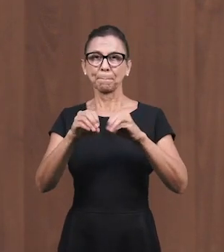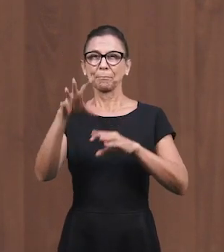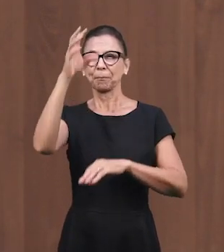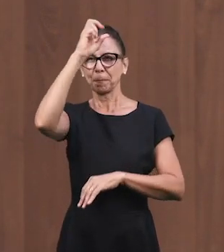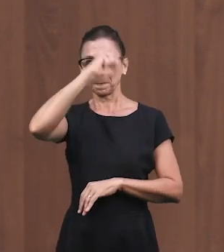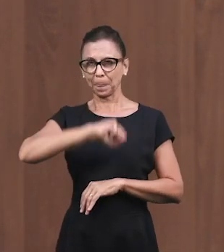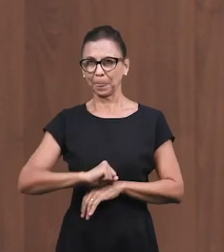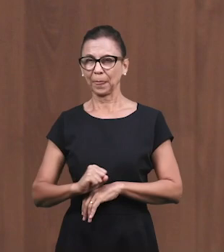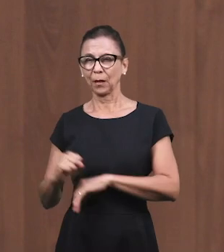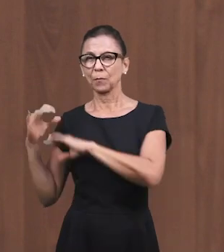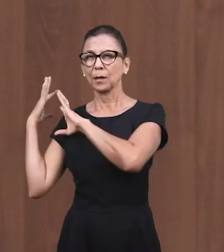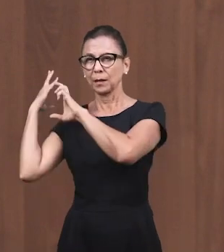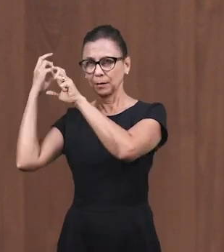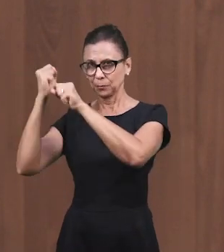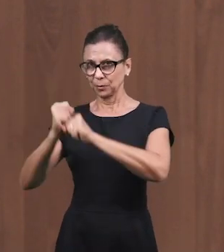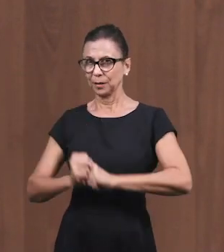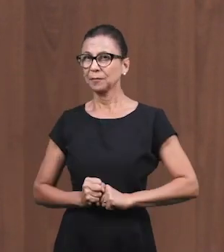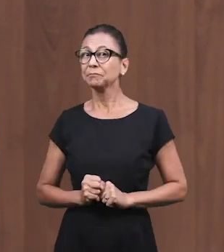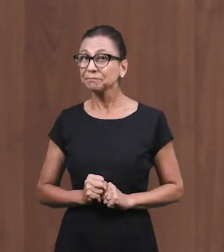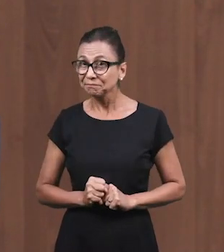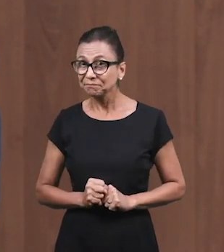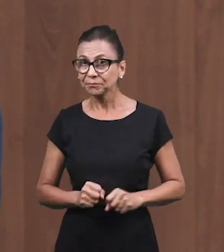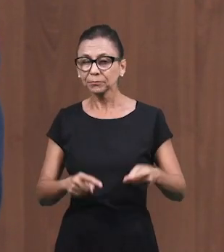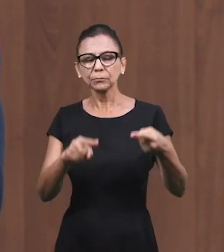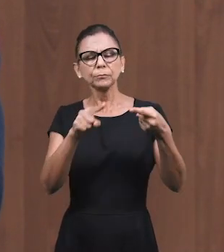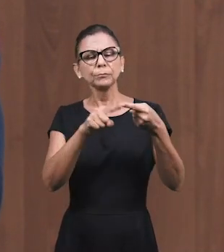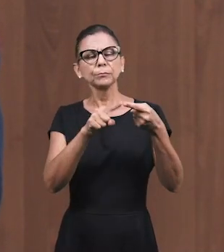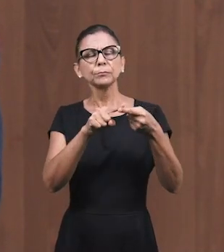nous allons nous rappeler maintenant. Le premier,